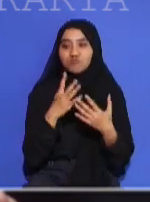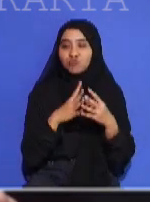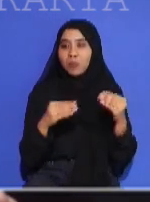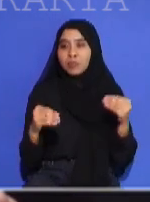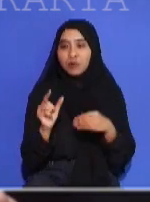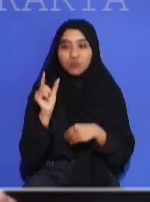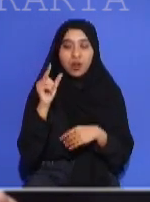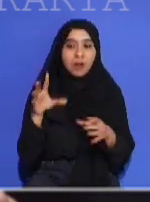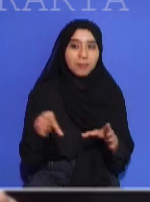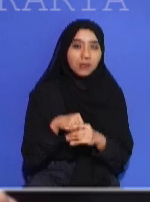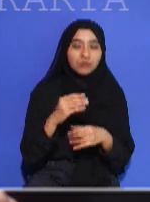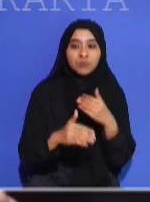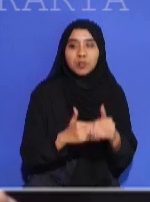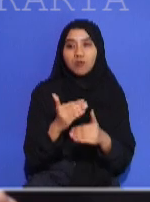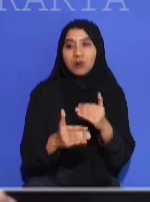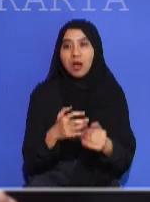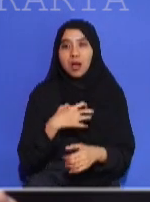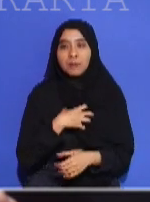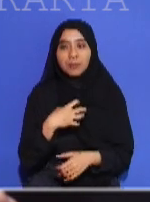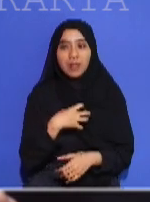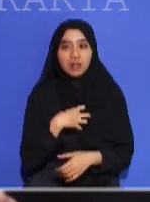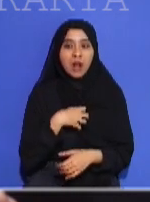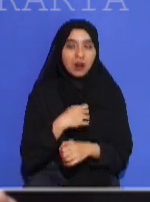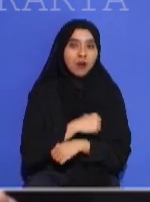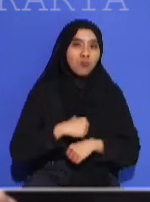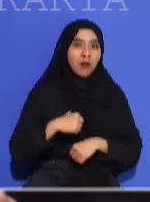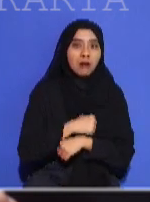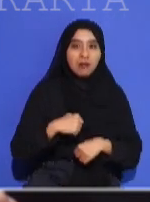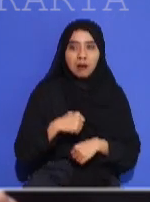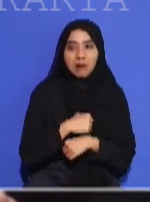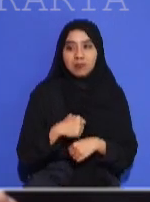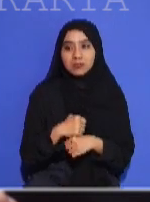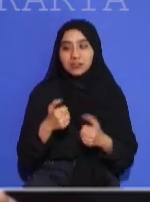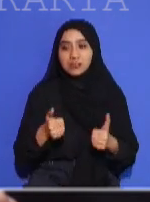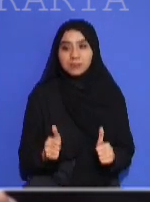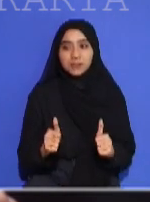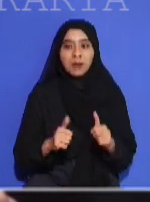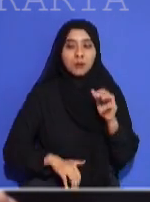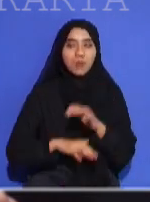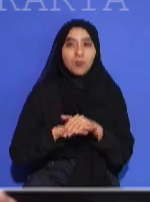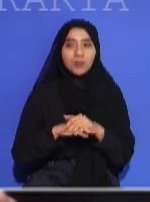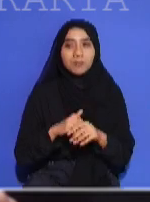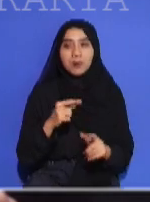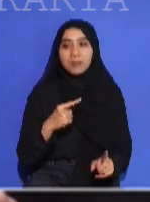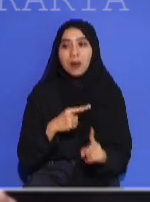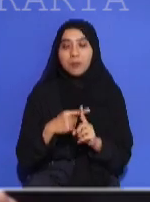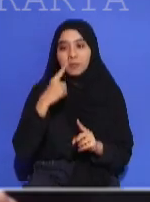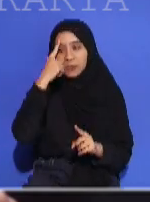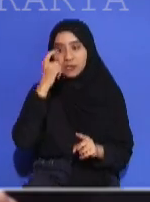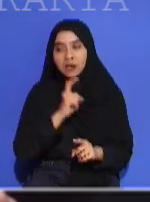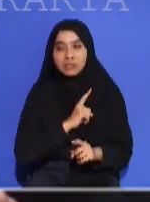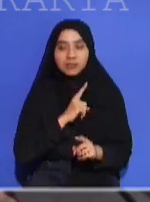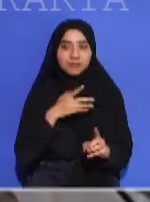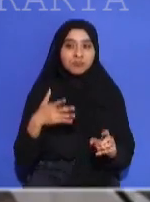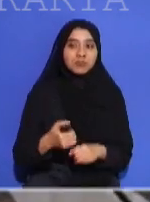akhir. Selain fisik, mental para atlet Daerah Istimewa Yogyakarta juga dipersiapkan secara optimal untuk menambah percaya diri dalam meraih